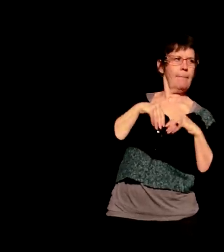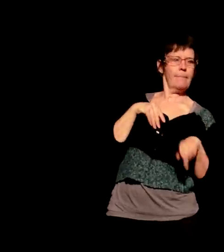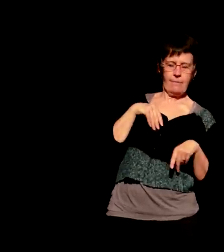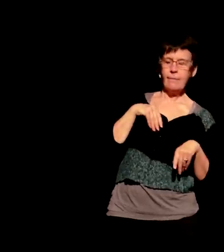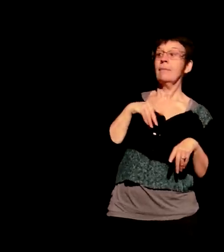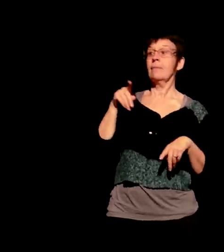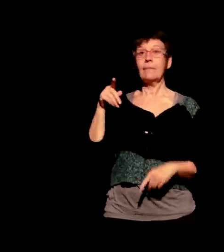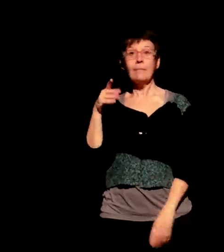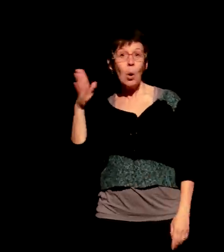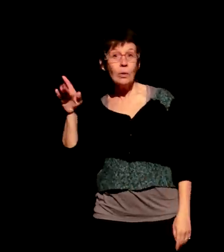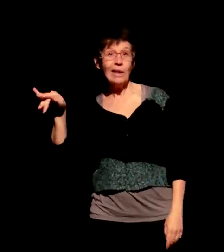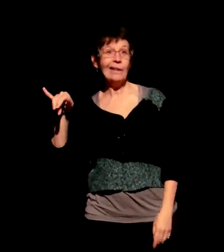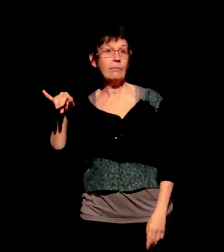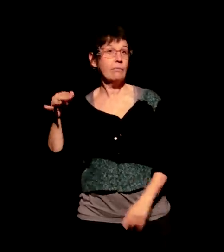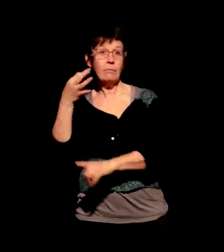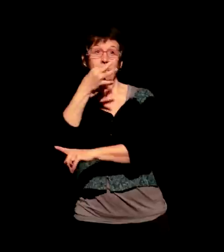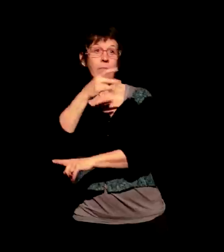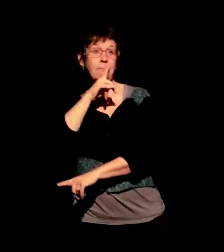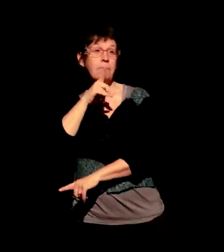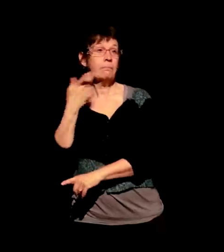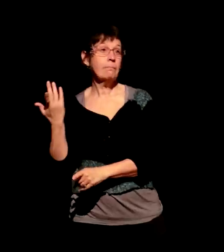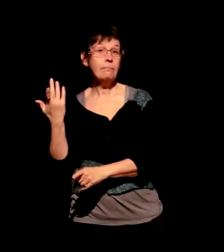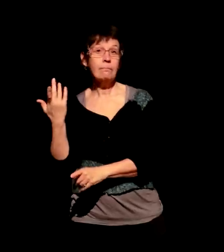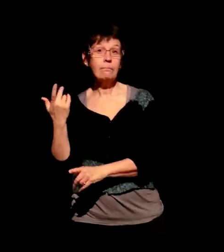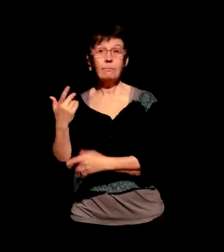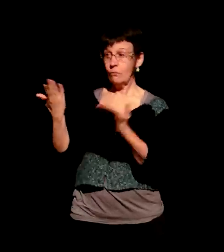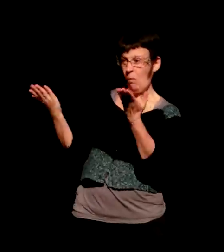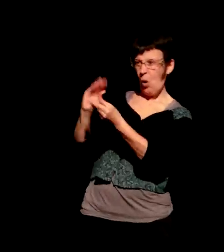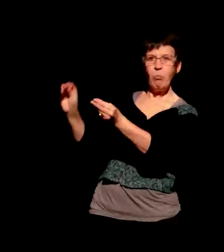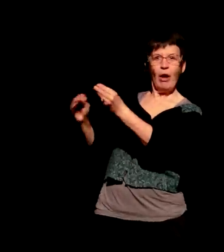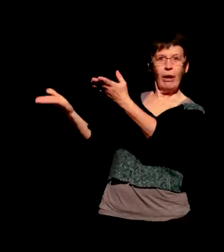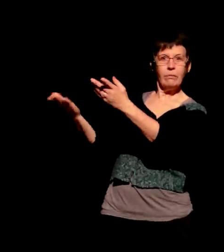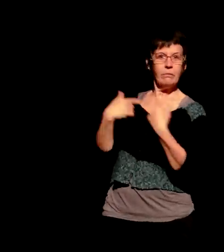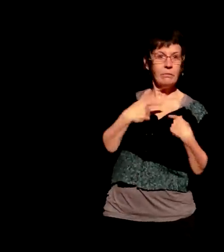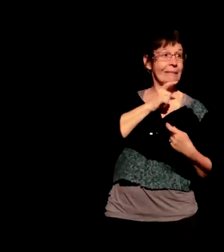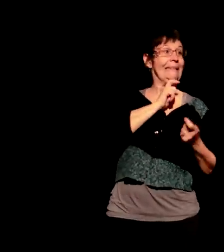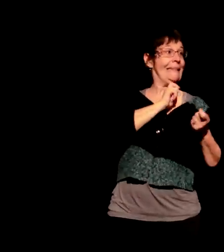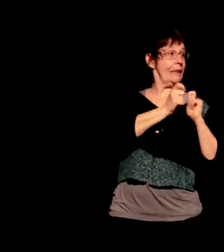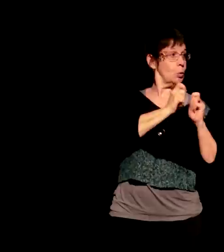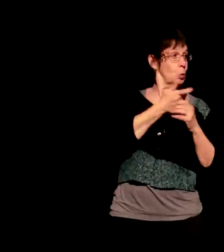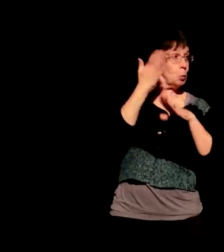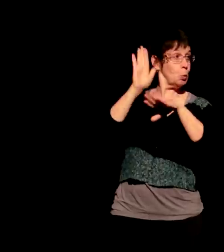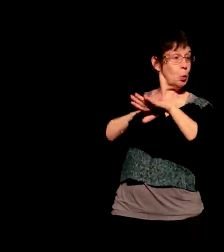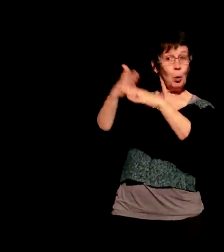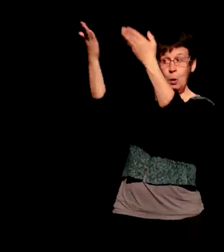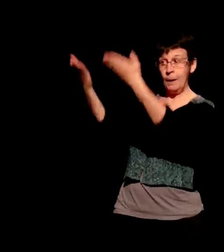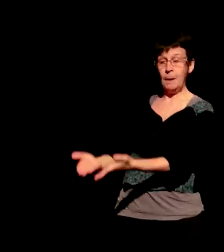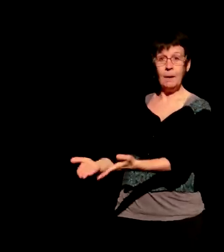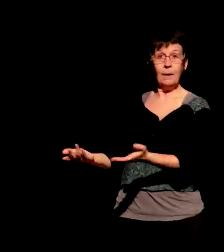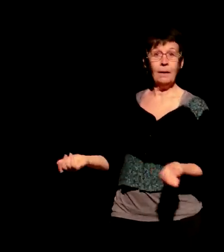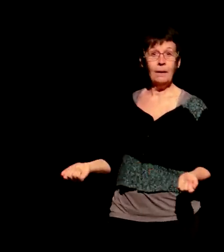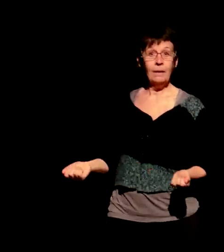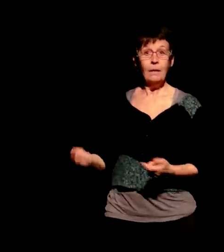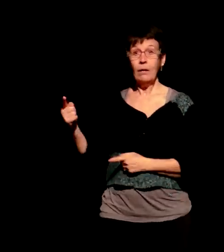L'autre dans cette histoire, c'est celui qui parle pas, c'est celui qui est parlé, c'est celui qui est objet du discours et pas sujet. C'est celui qui est parlé, d'ailleurs l'autre